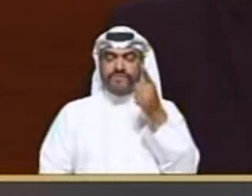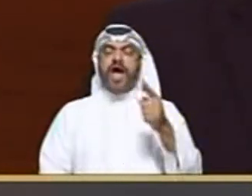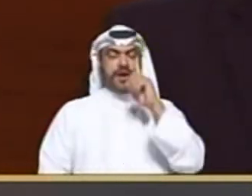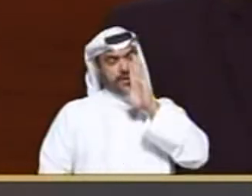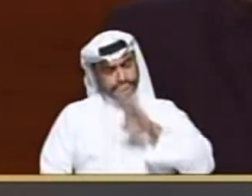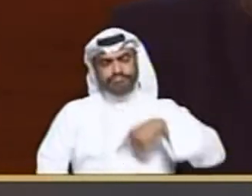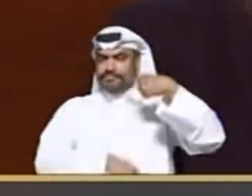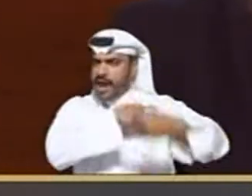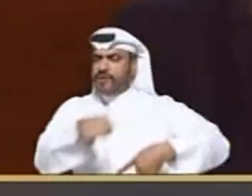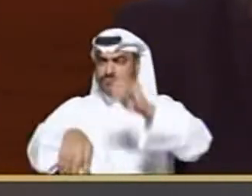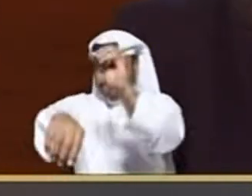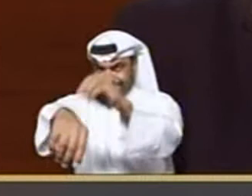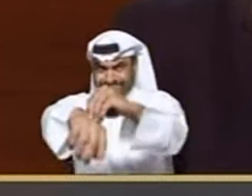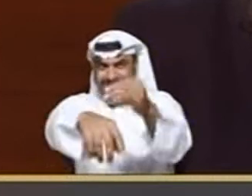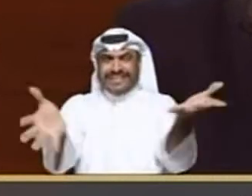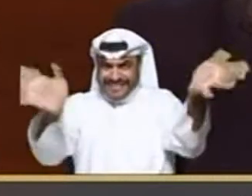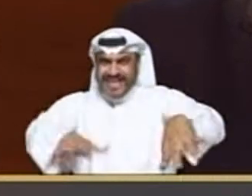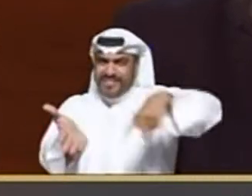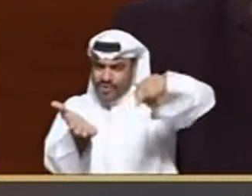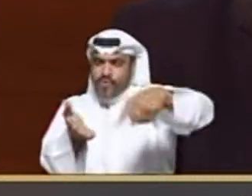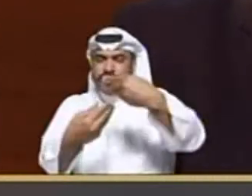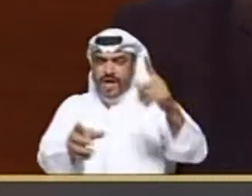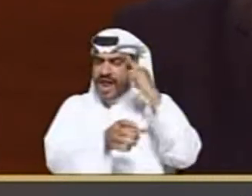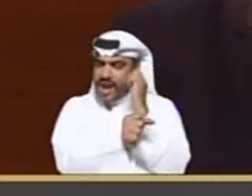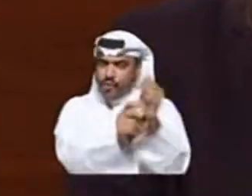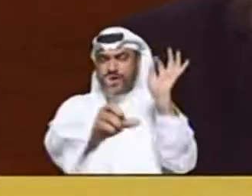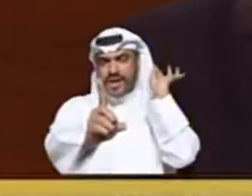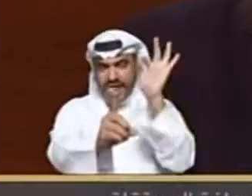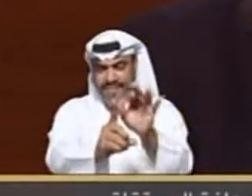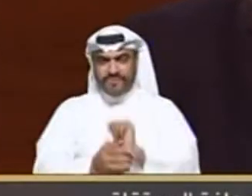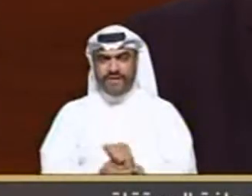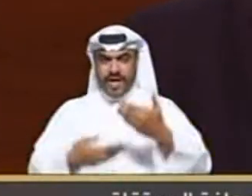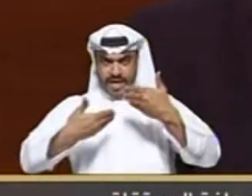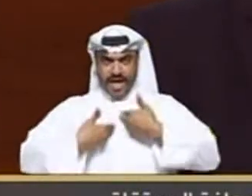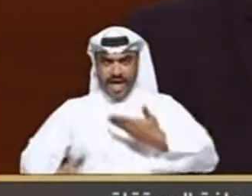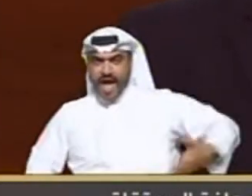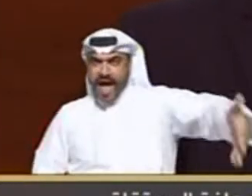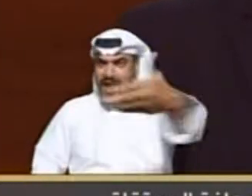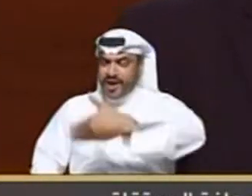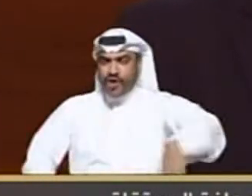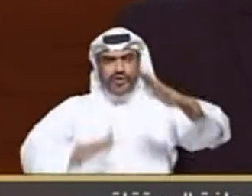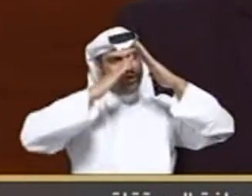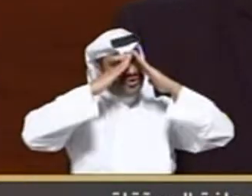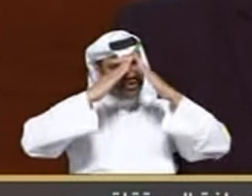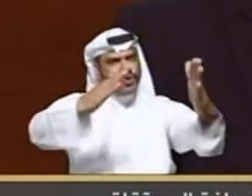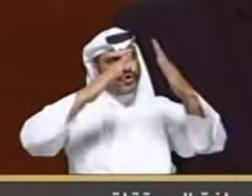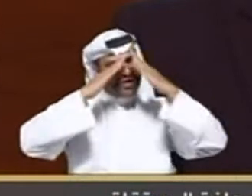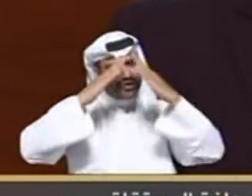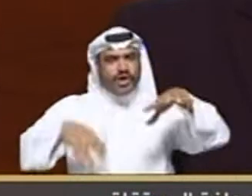نضالنا وسعينا لتحقيق دوافعنا وأهدافنا. نحن ممتنون جدا لهذه